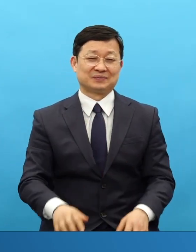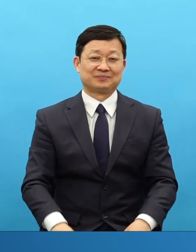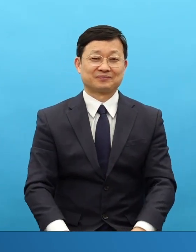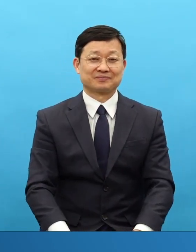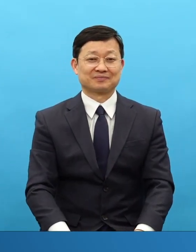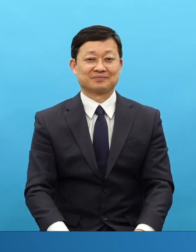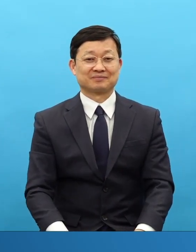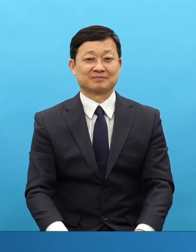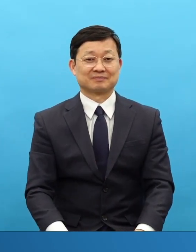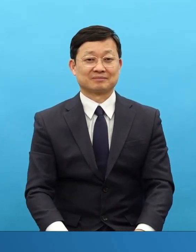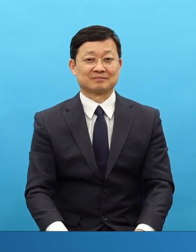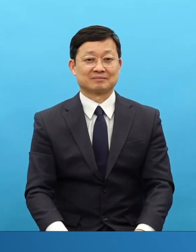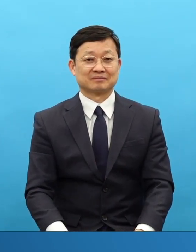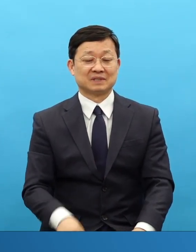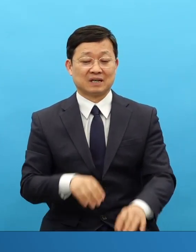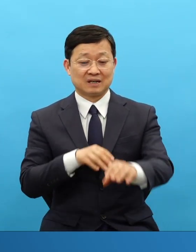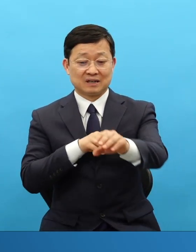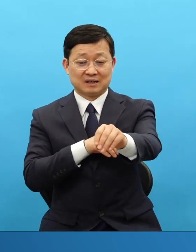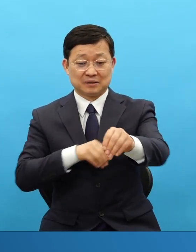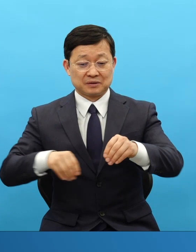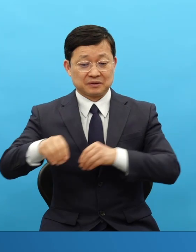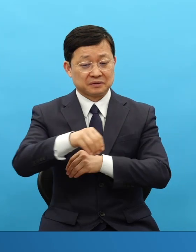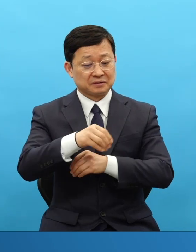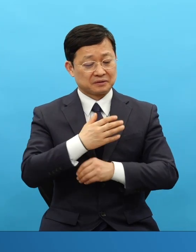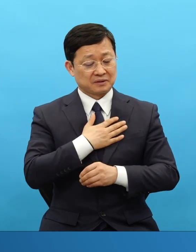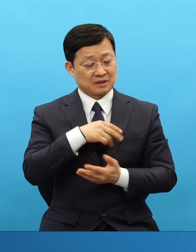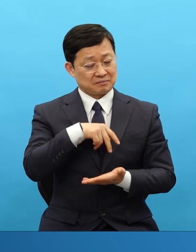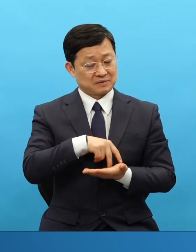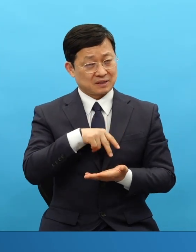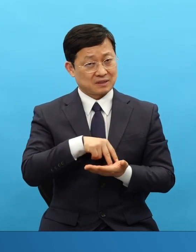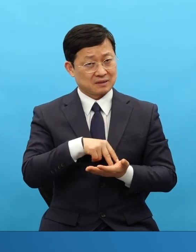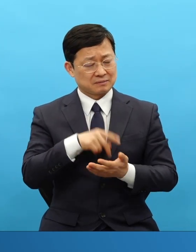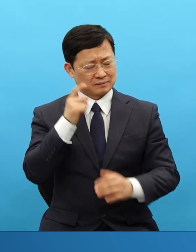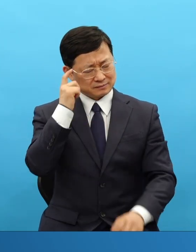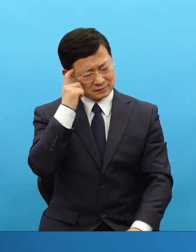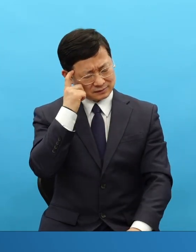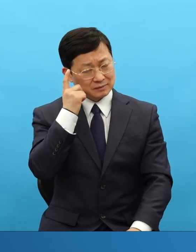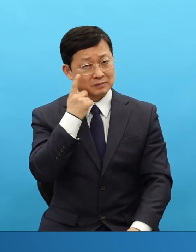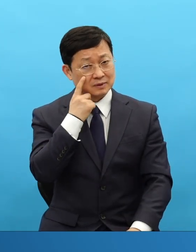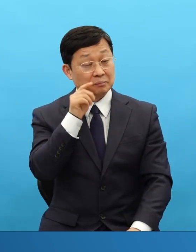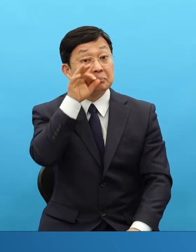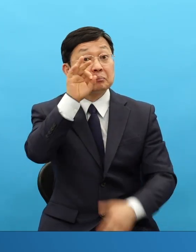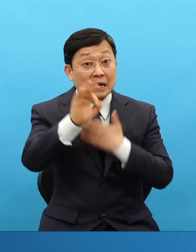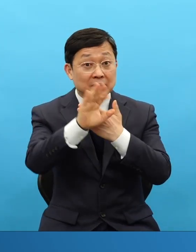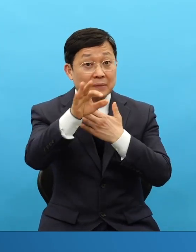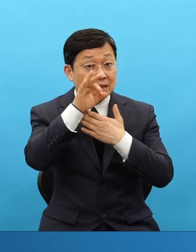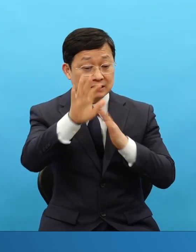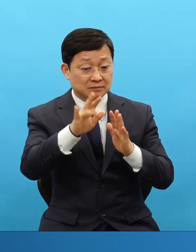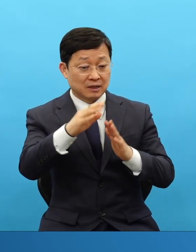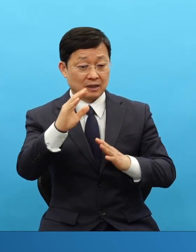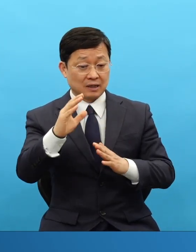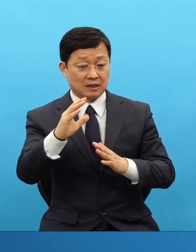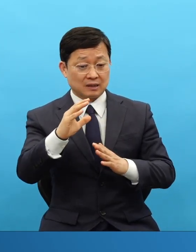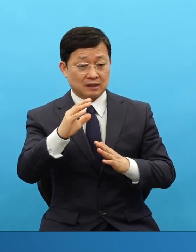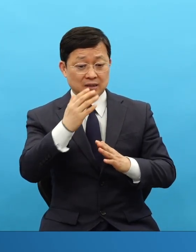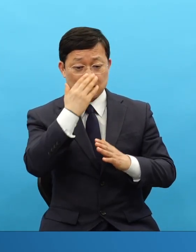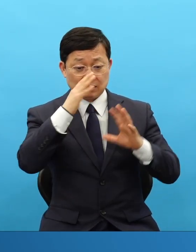자, 입장 바꿔 한번 생각합시다. 만약에 지금 회로 지은 그 성전이 이스라엘에 있다 생각해봅시다.